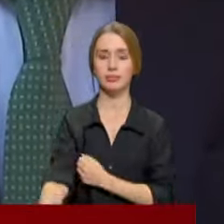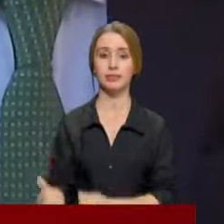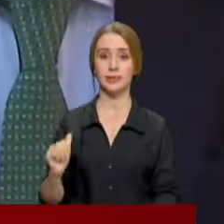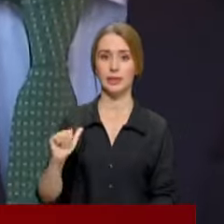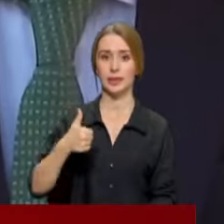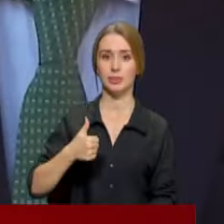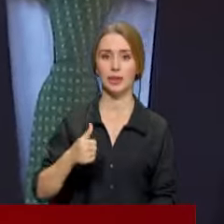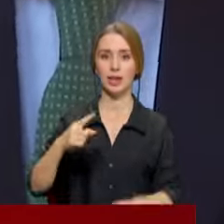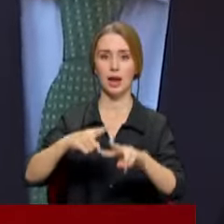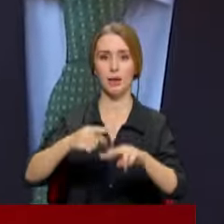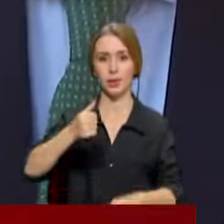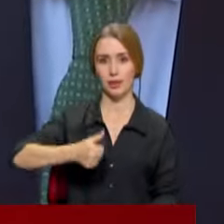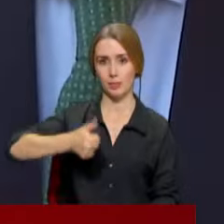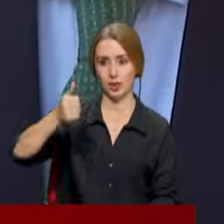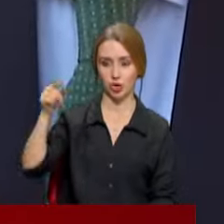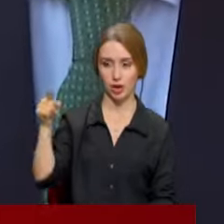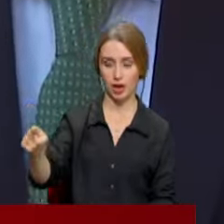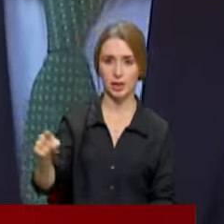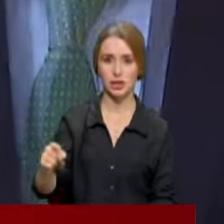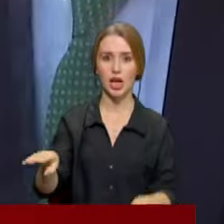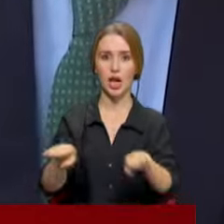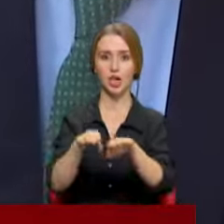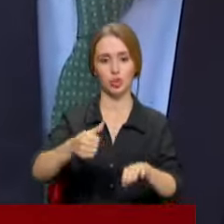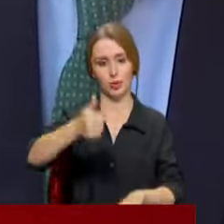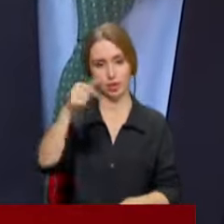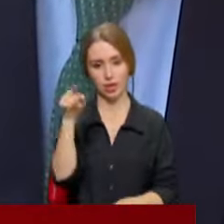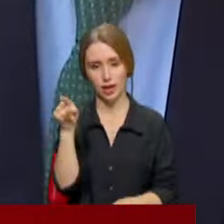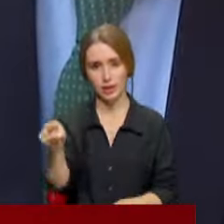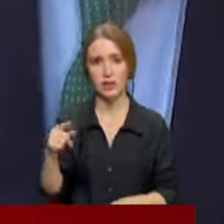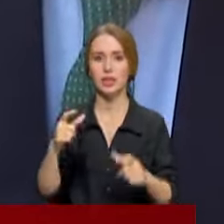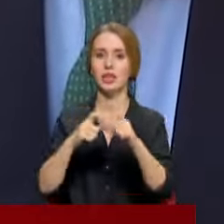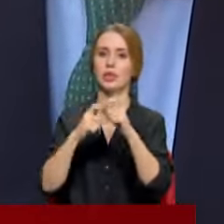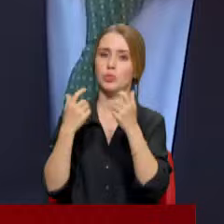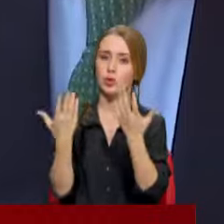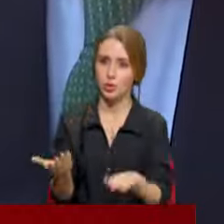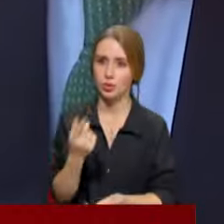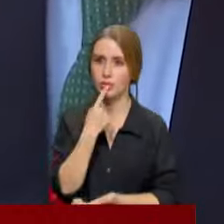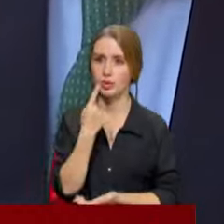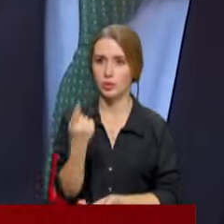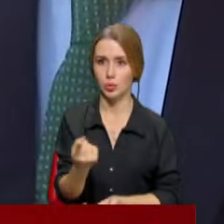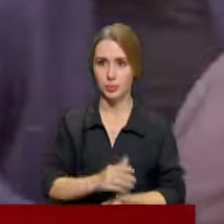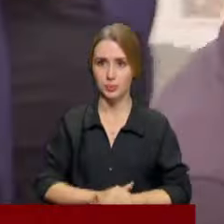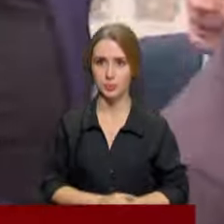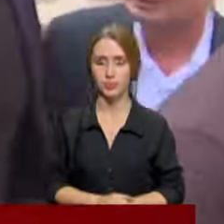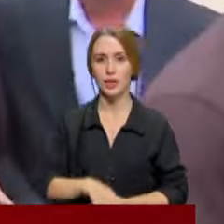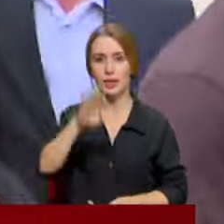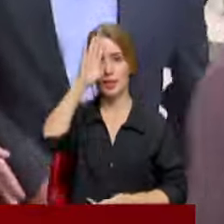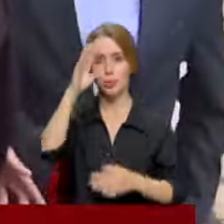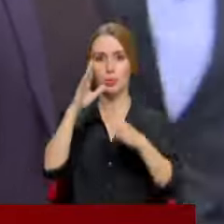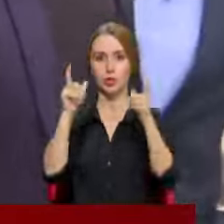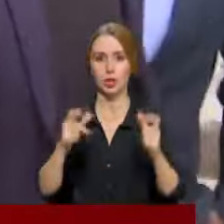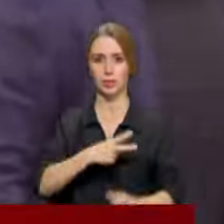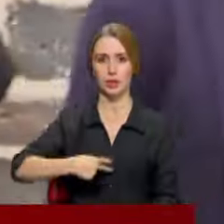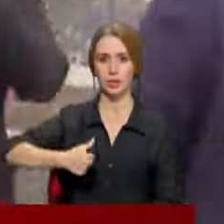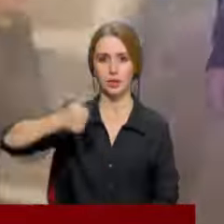Kıymetli Ahmet Başkanımıza, eş başkanına elbette geçmiş olsun. Duygularımızla buradayız. İstanbul Büyükşehir